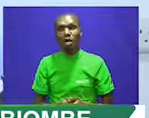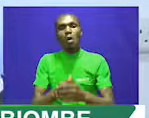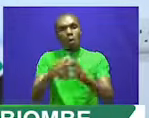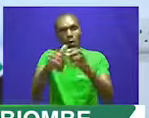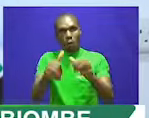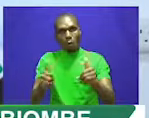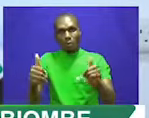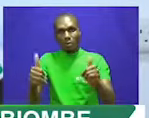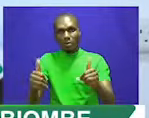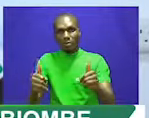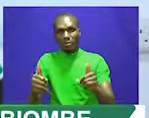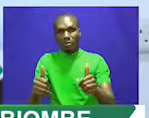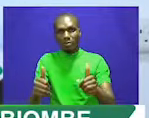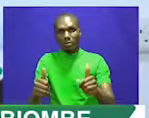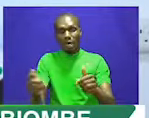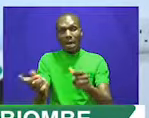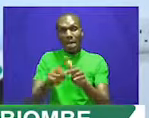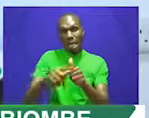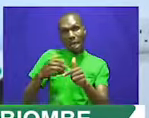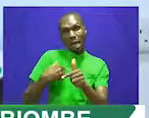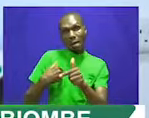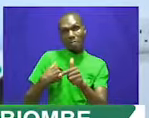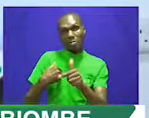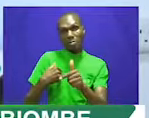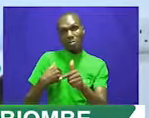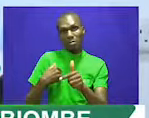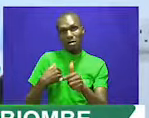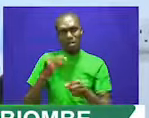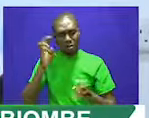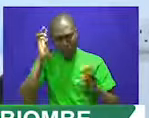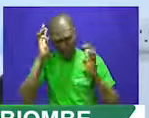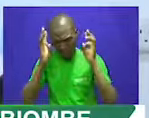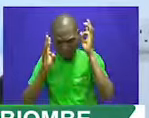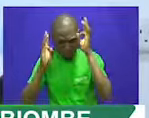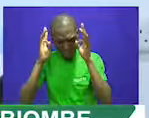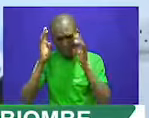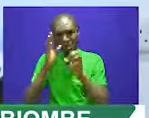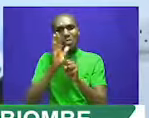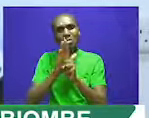sustainable igo antu bwa teri ya ndari nene komekshwanga